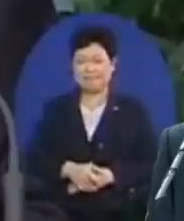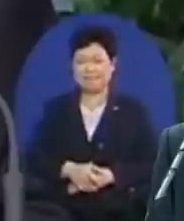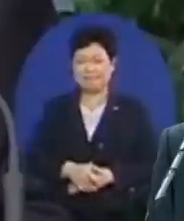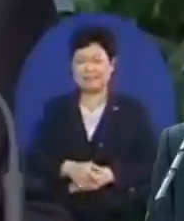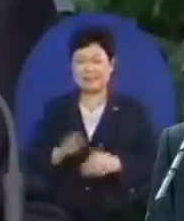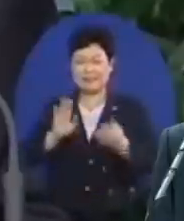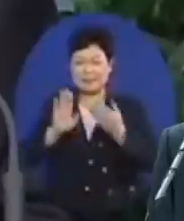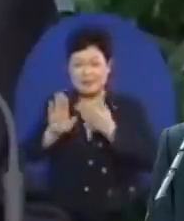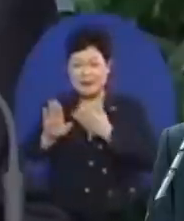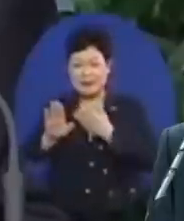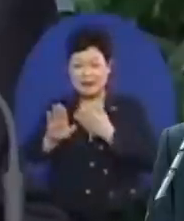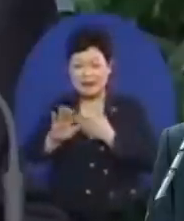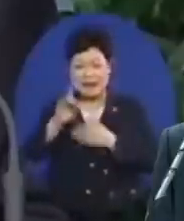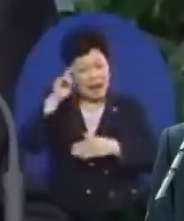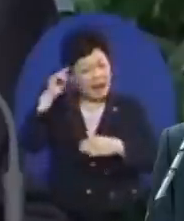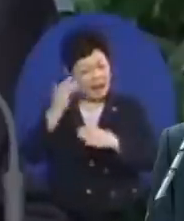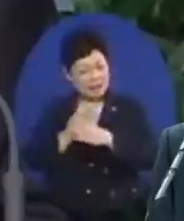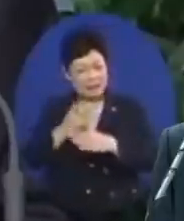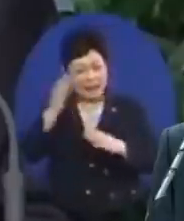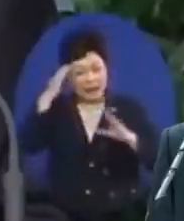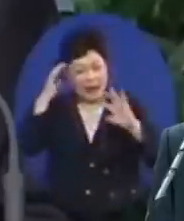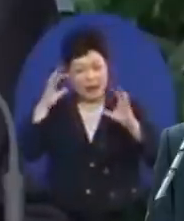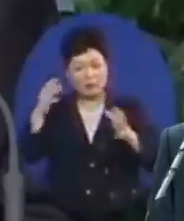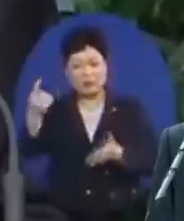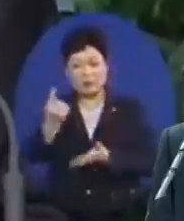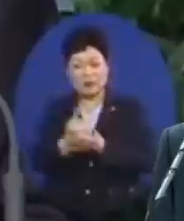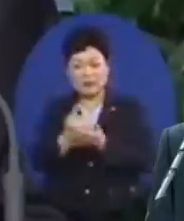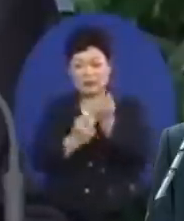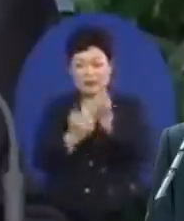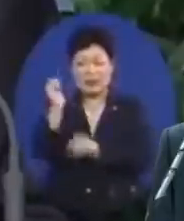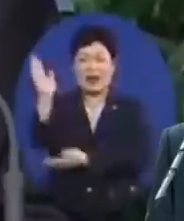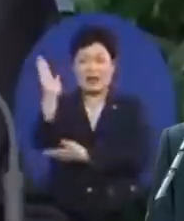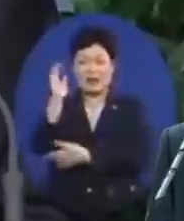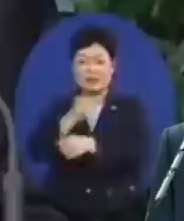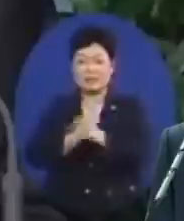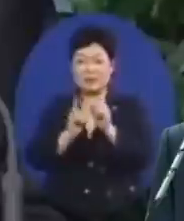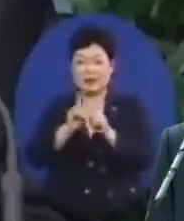미래학자가 우리 한국에 와서 강의를 하면서 하는 말이